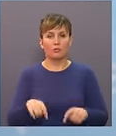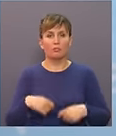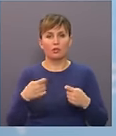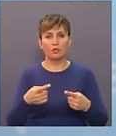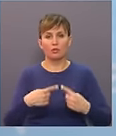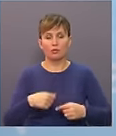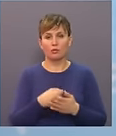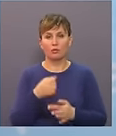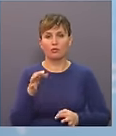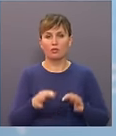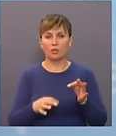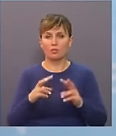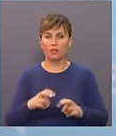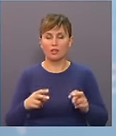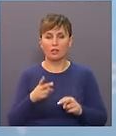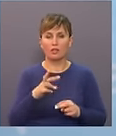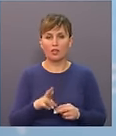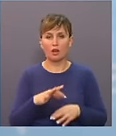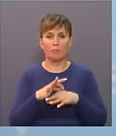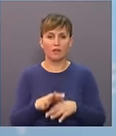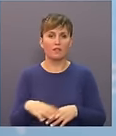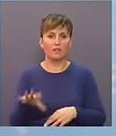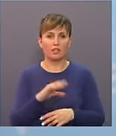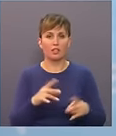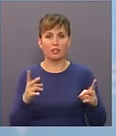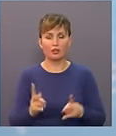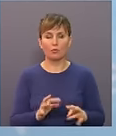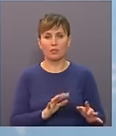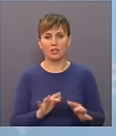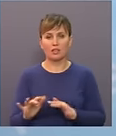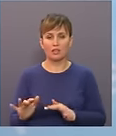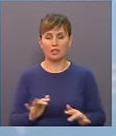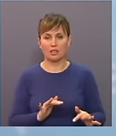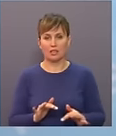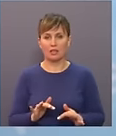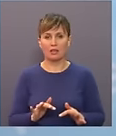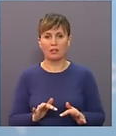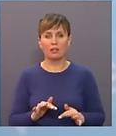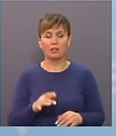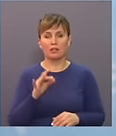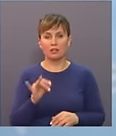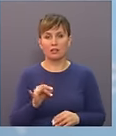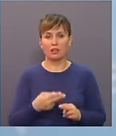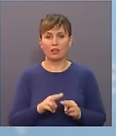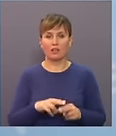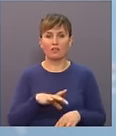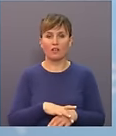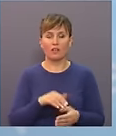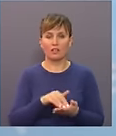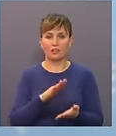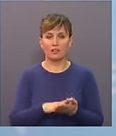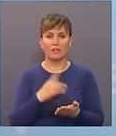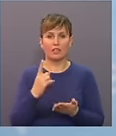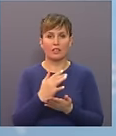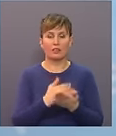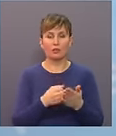органам досудебного расследования для проведения всех необходимых процессуальных действий. Между тем, данный факт зарегистрирован в едином